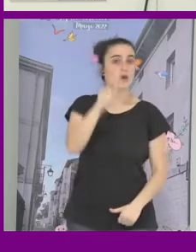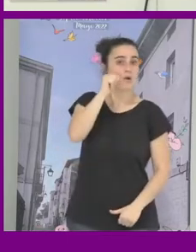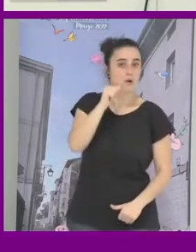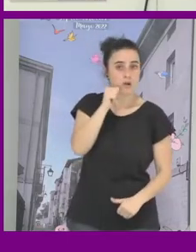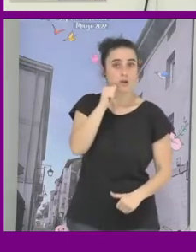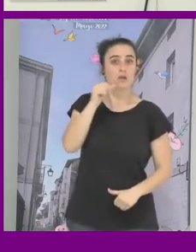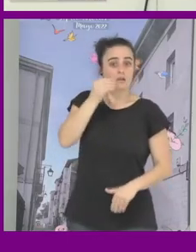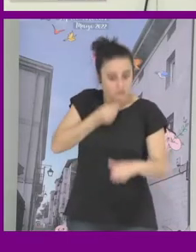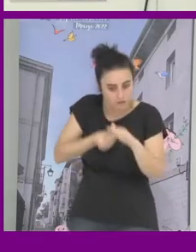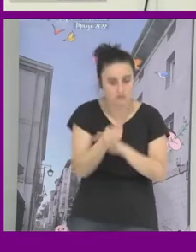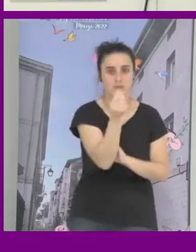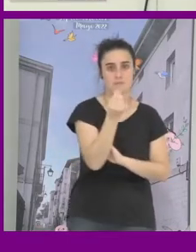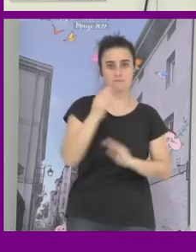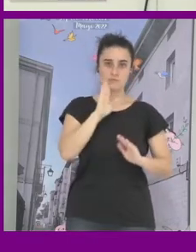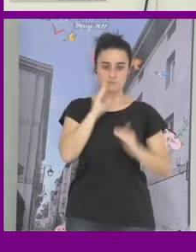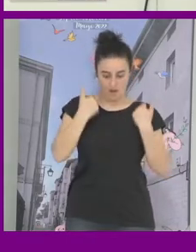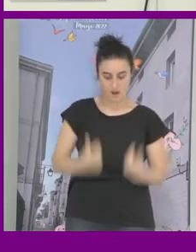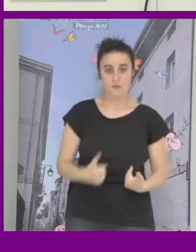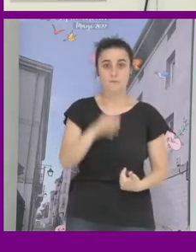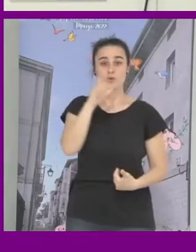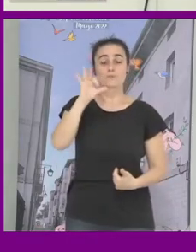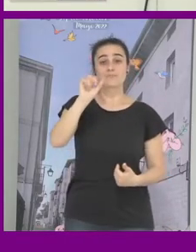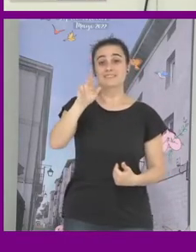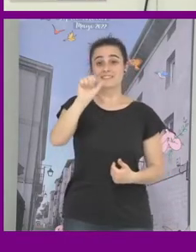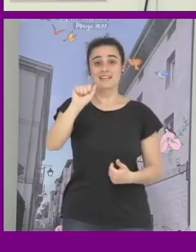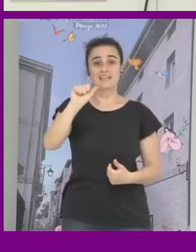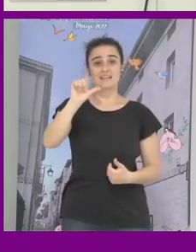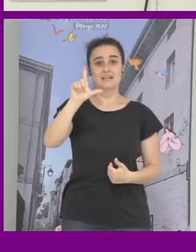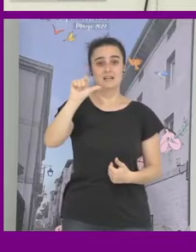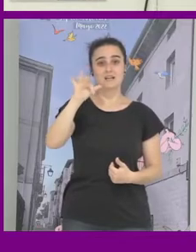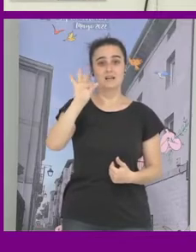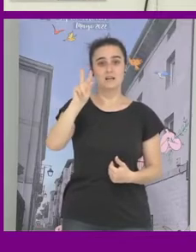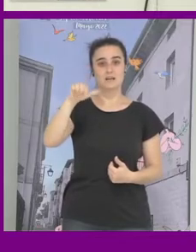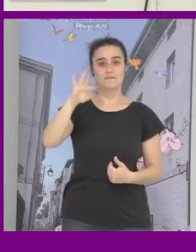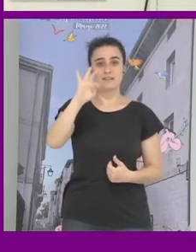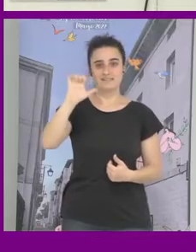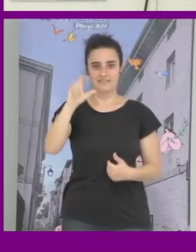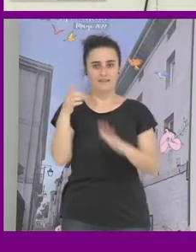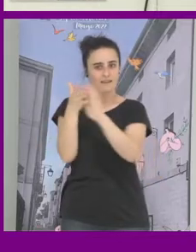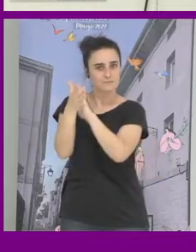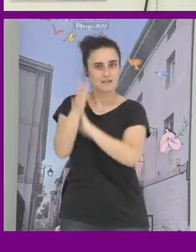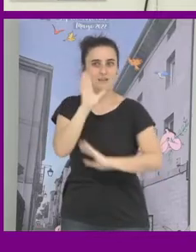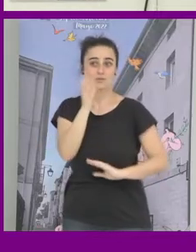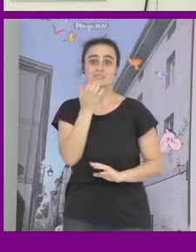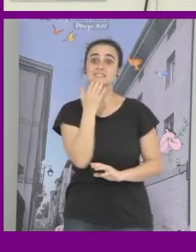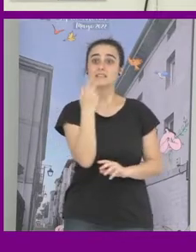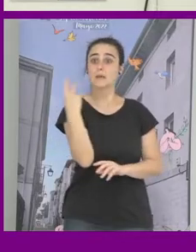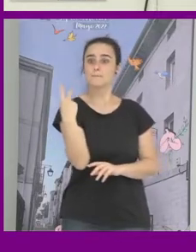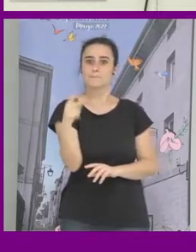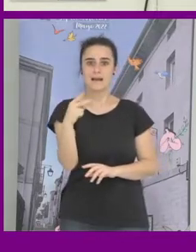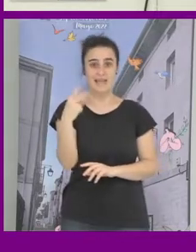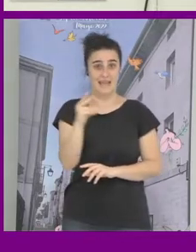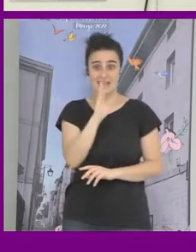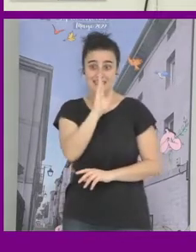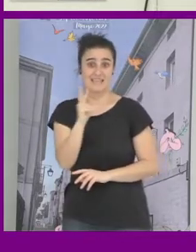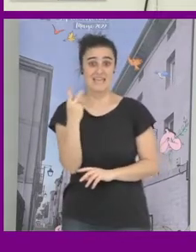mundura ekartzen duena. Orduan, Sara Lafuente Funesek azaltzen du, horregatik, bikote heterosexual batek arazoak